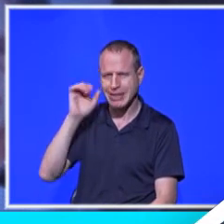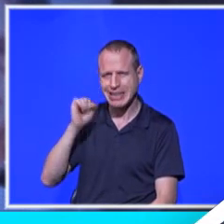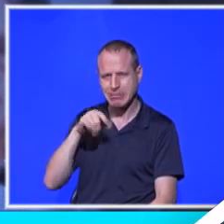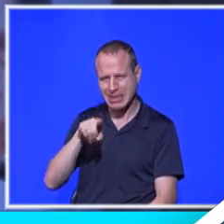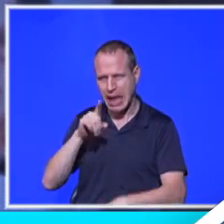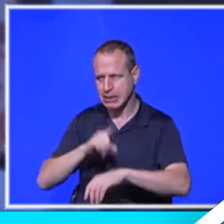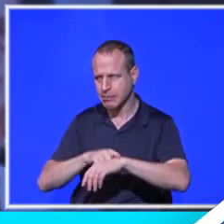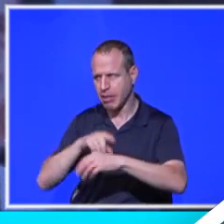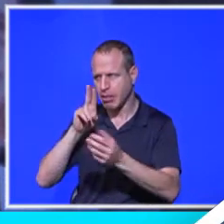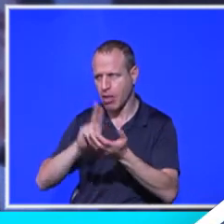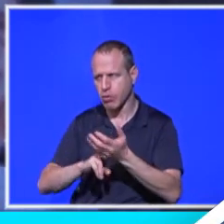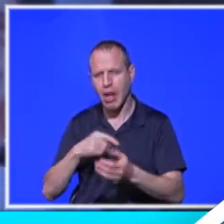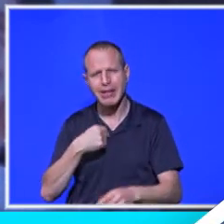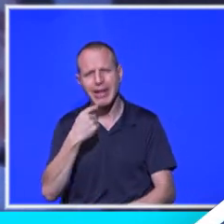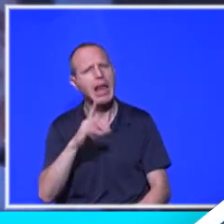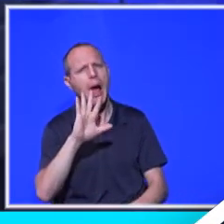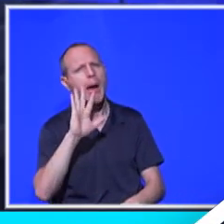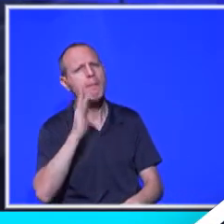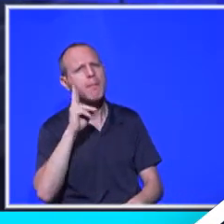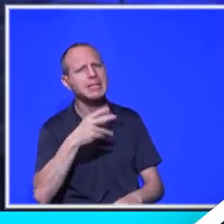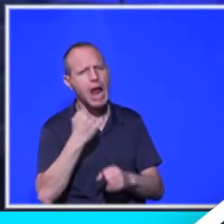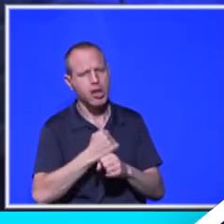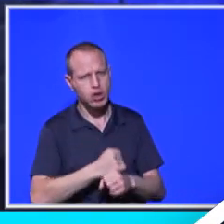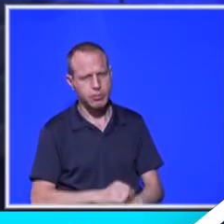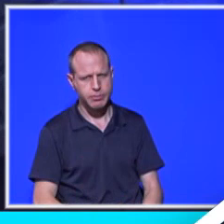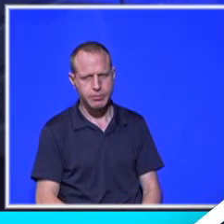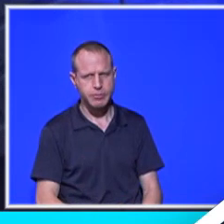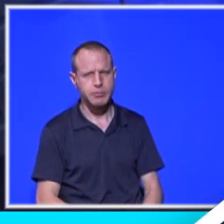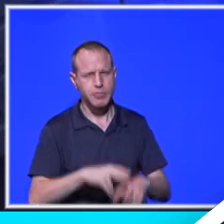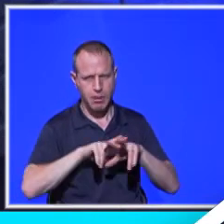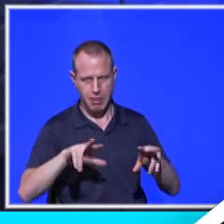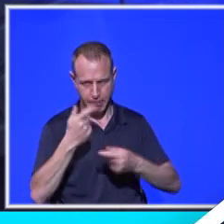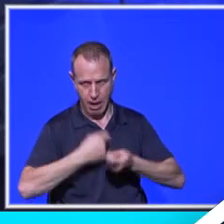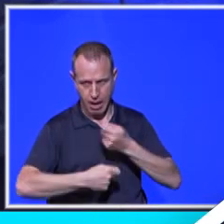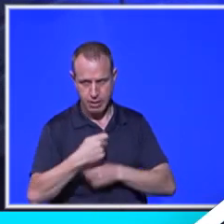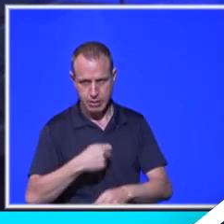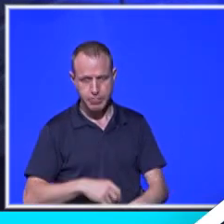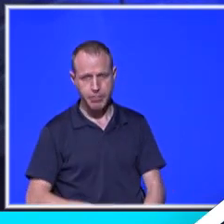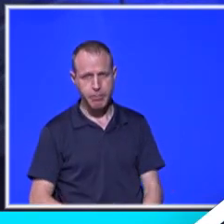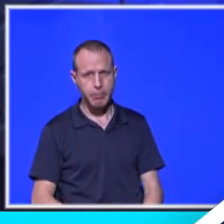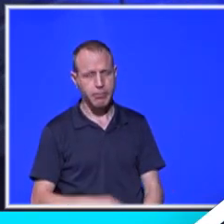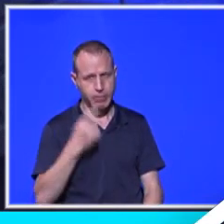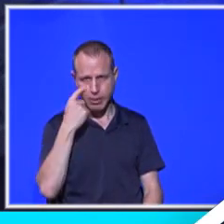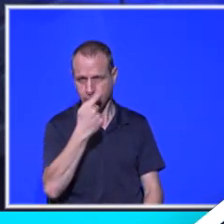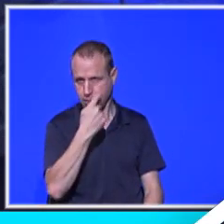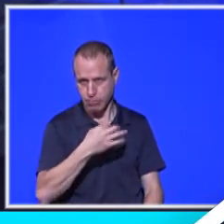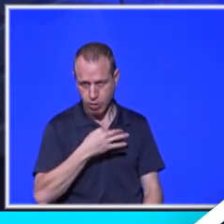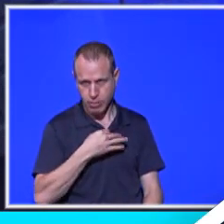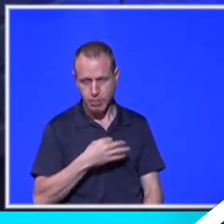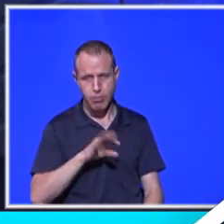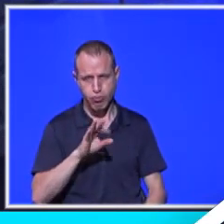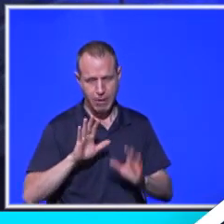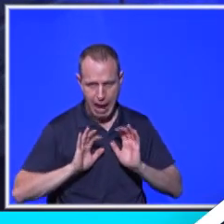זה הזמן הנכון... אני אגיד לך גם מה צריך לעשות, תראי, מבחינת המצב הכלכלי, בעיניי,